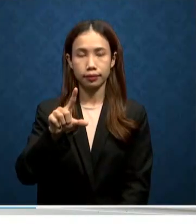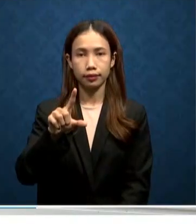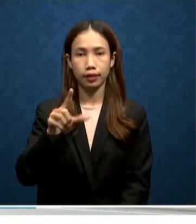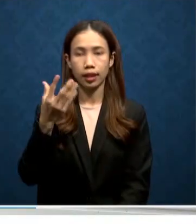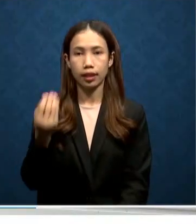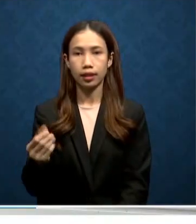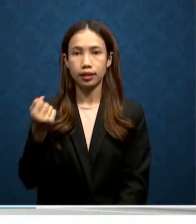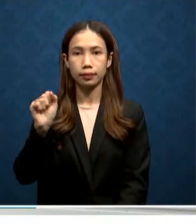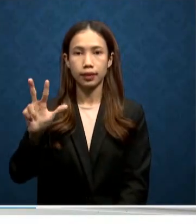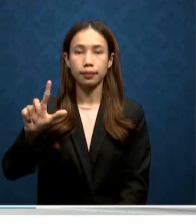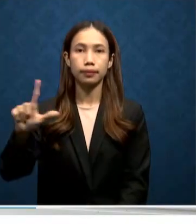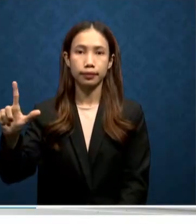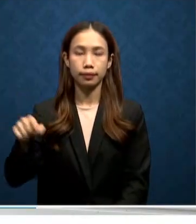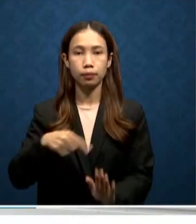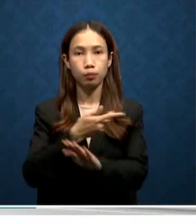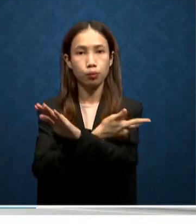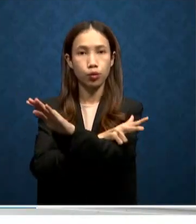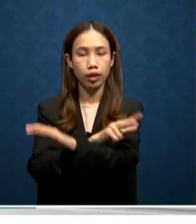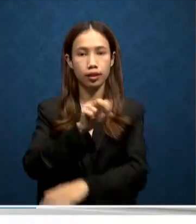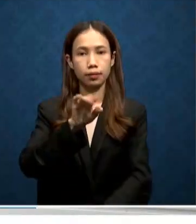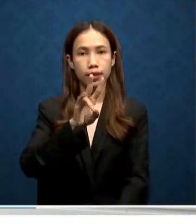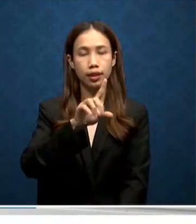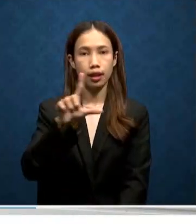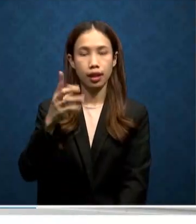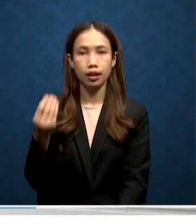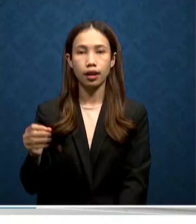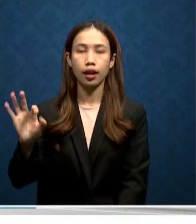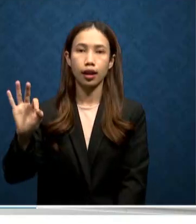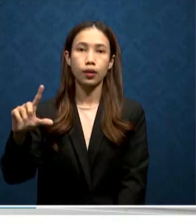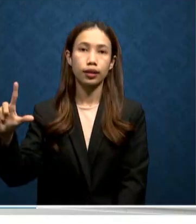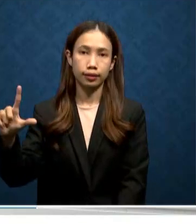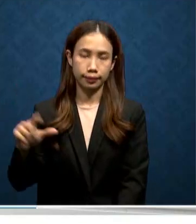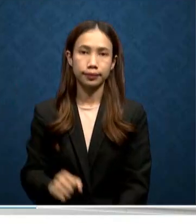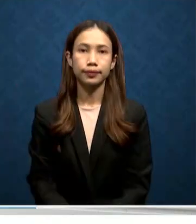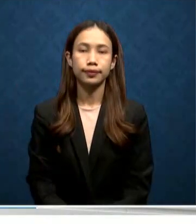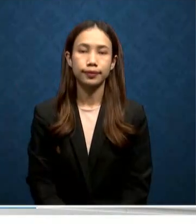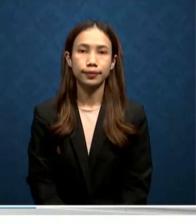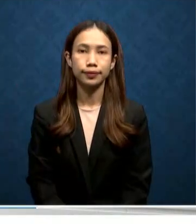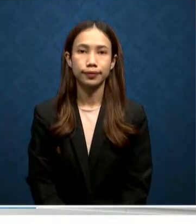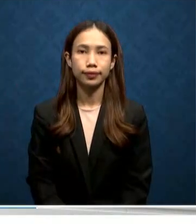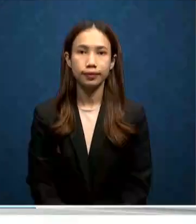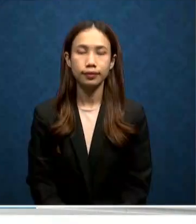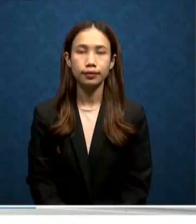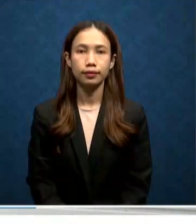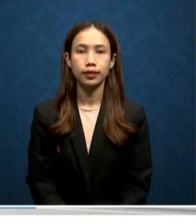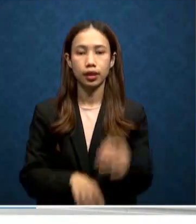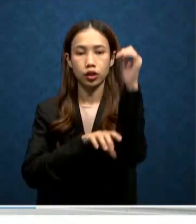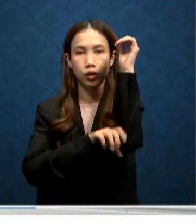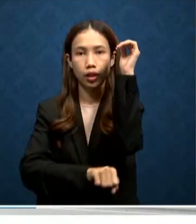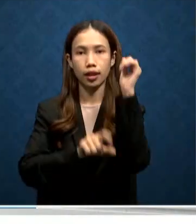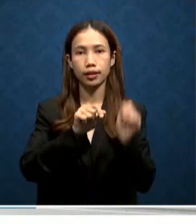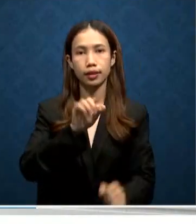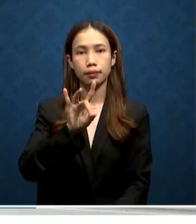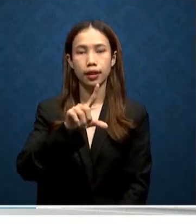เหลือ 13ล้านจังหวัดภูเก็ต 37ล้านเหลือ 9ล้านครับแล้วก็จังหวัดสงขลา 28